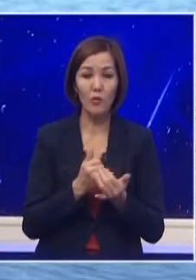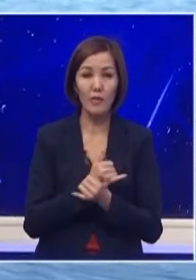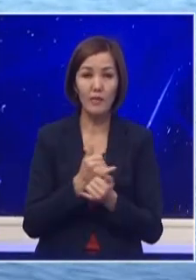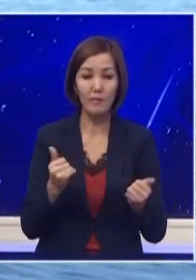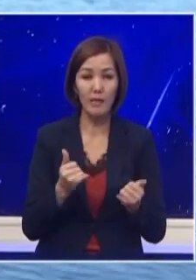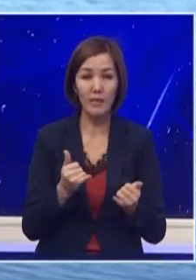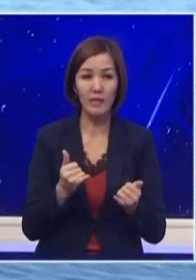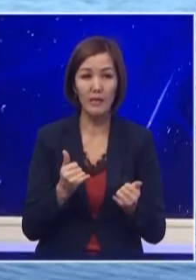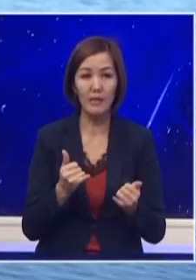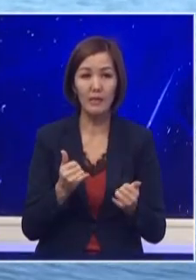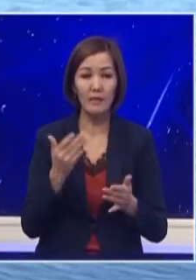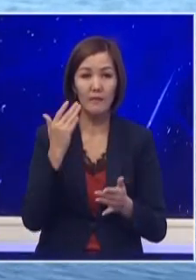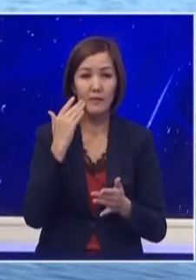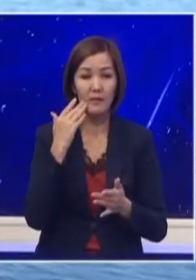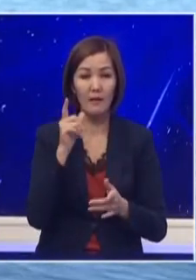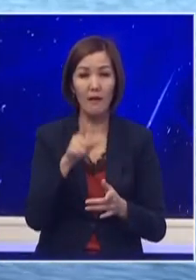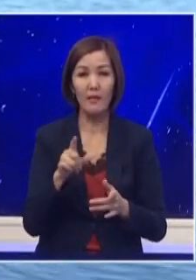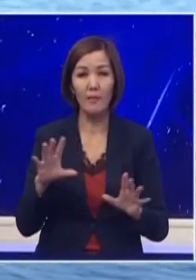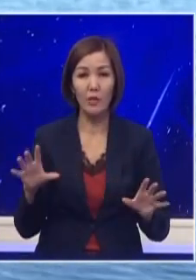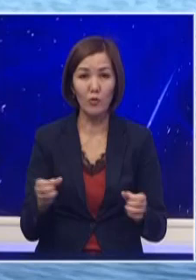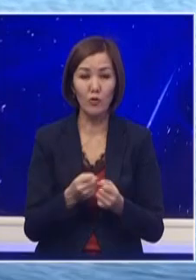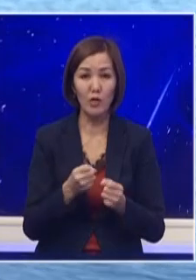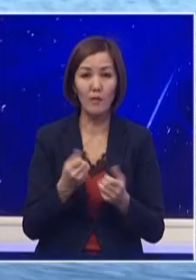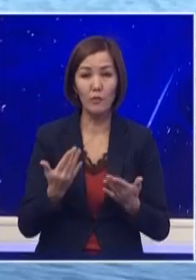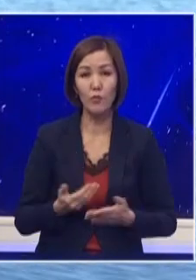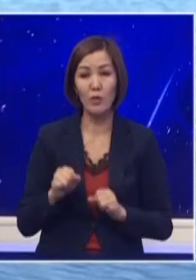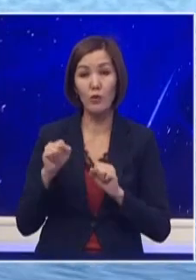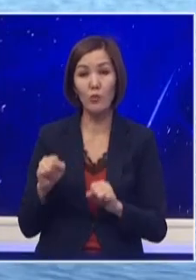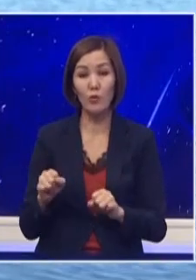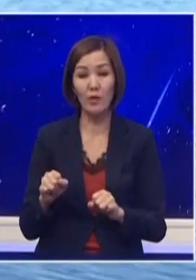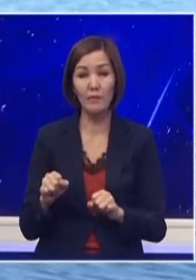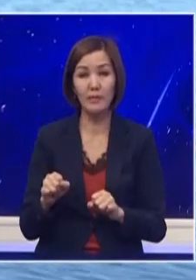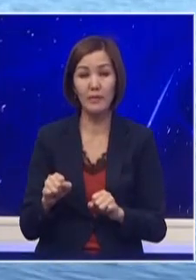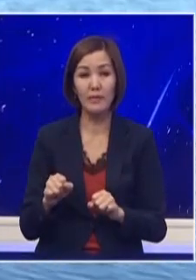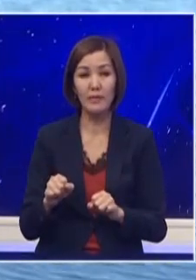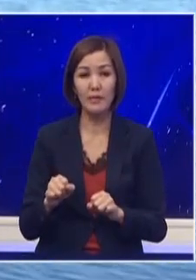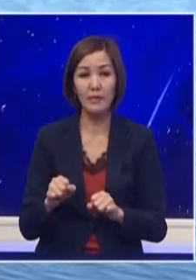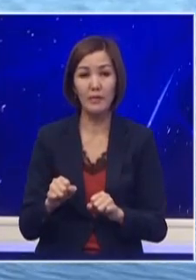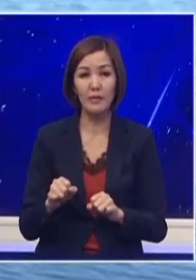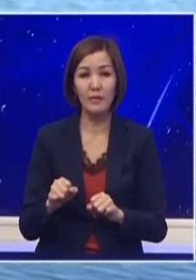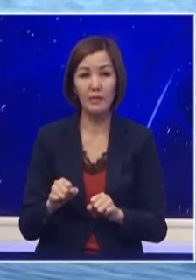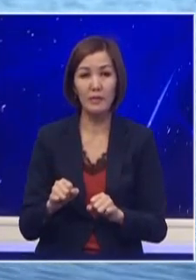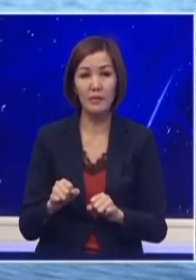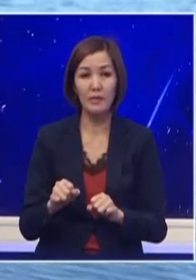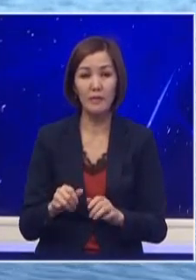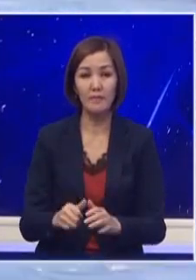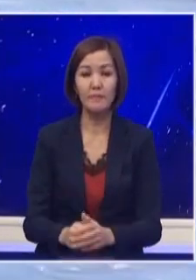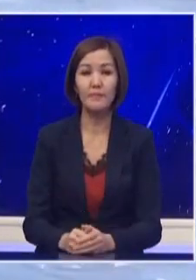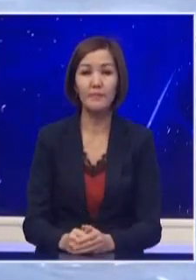бір жақсы, біз адамдарды құтқарамыз. Адамдарды құтқарғаннан айта кеткендей сауап бар